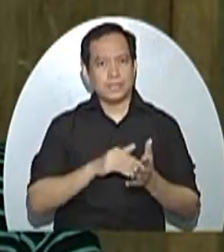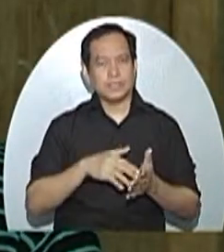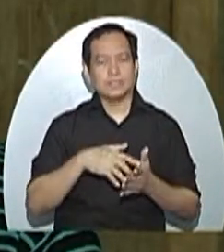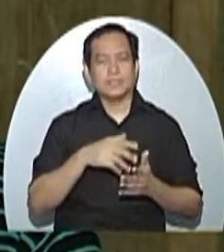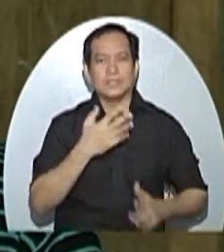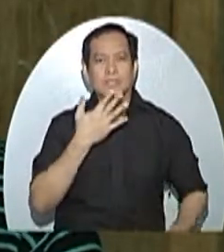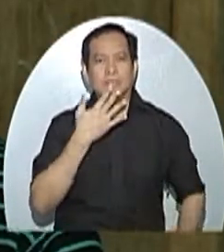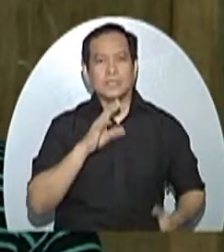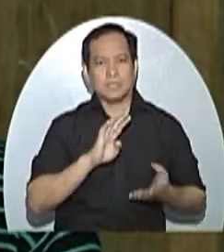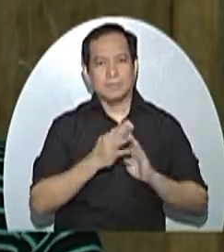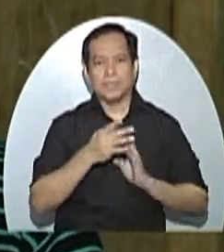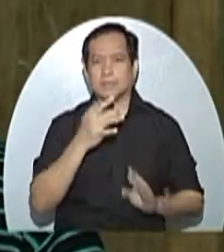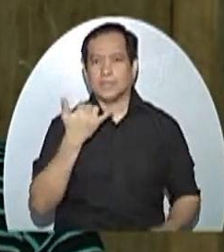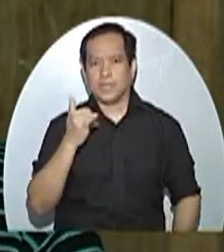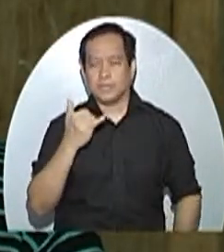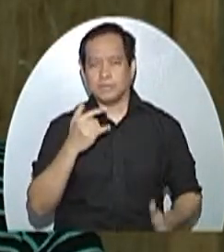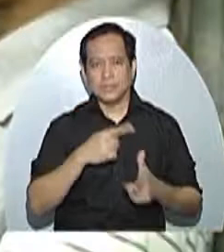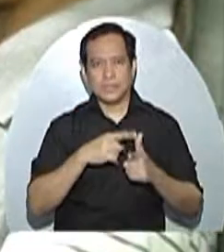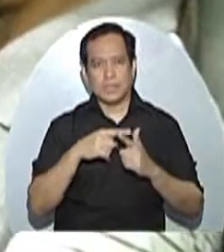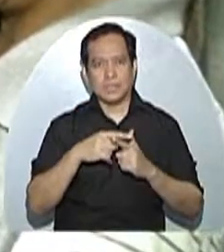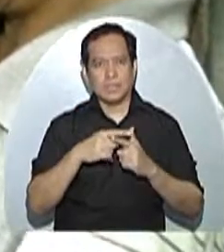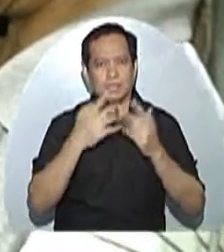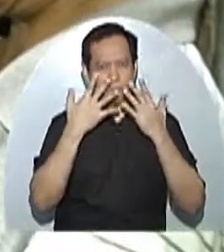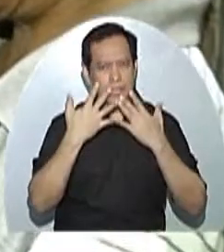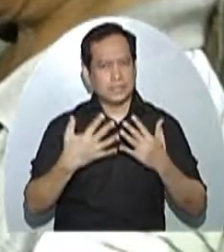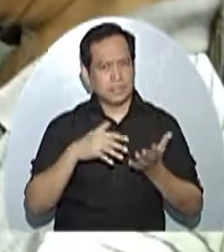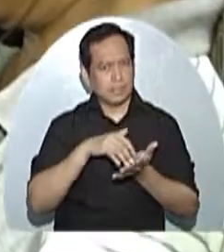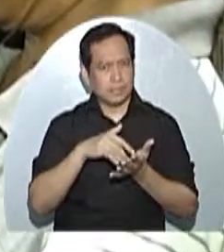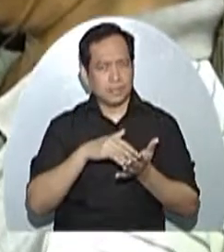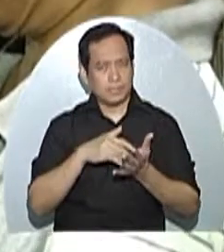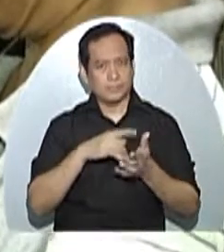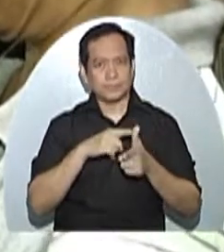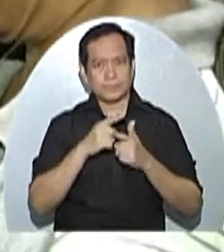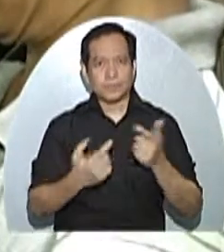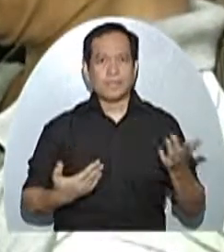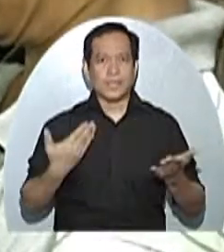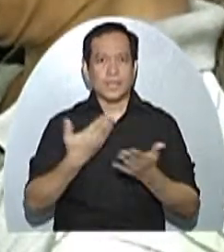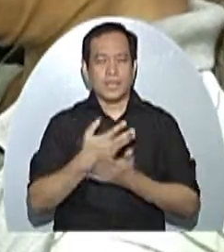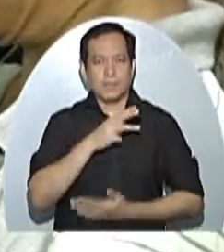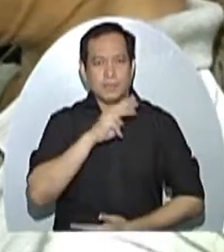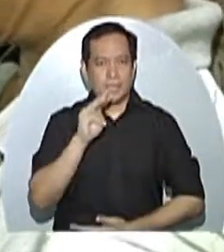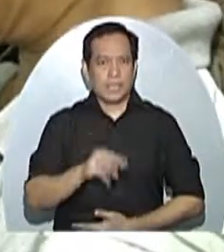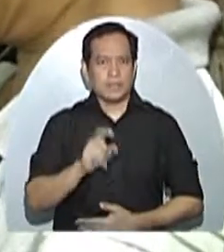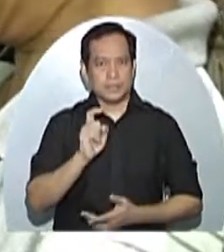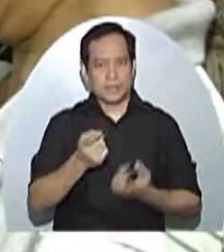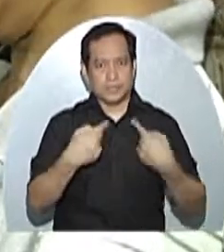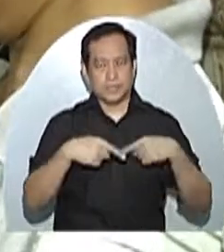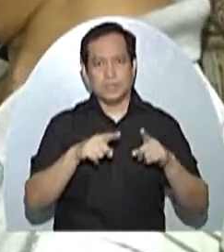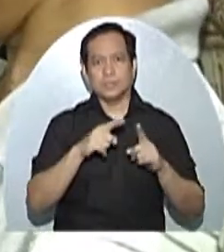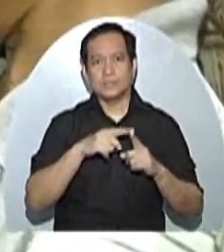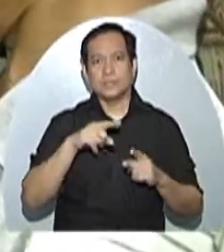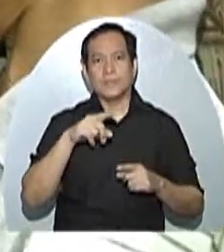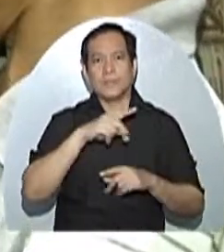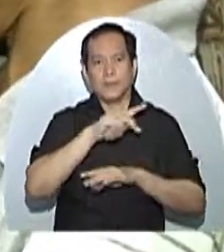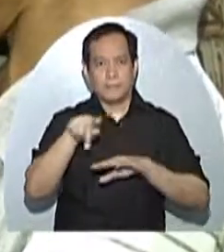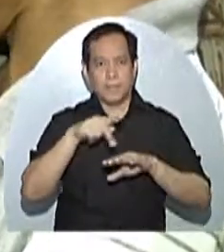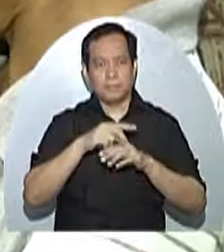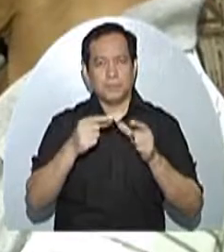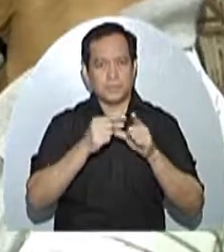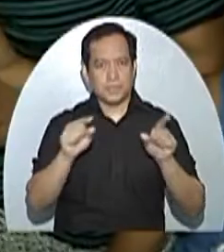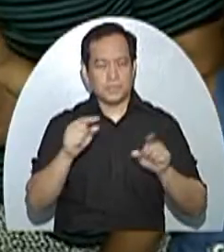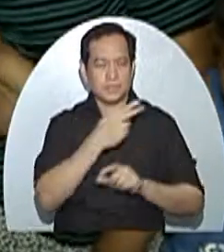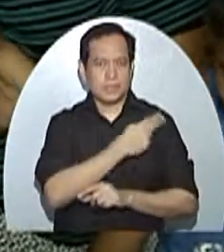na siya, tapos matamlay na naman siya. Nang makarating sila sa Maynila, agad sila nagpa-check up sa Philippine